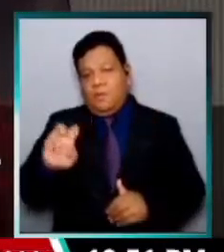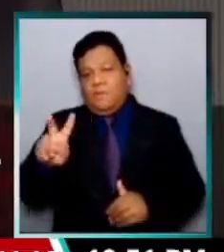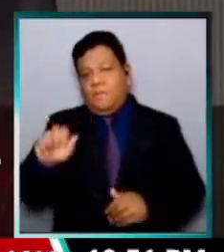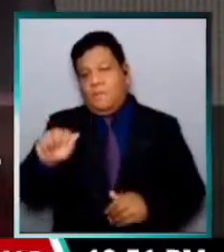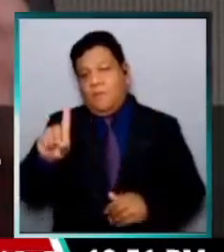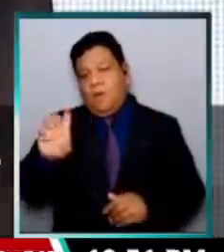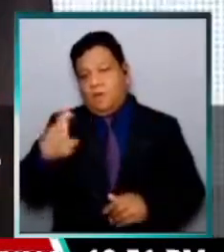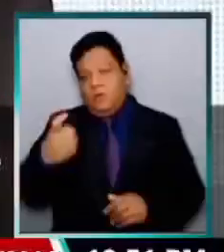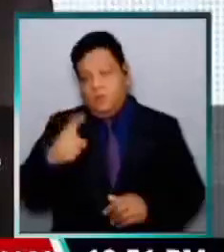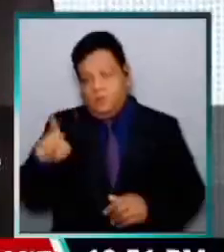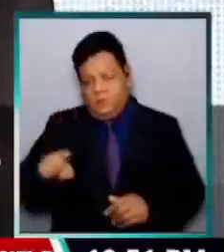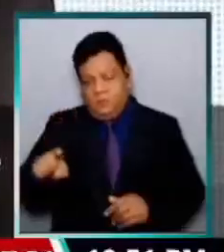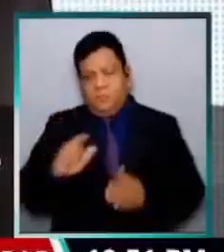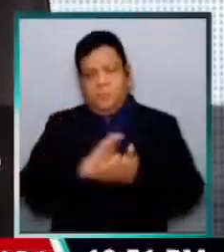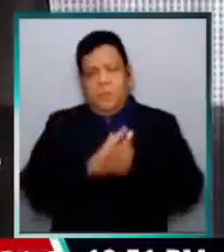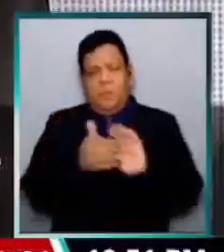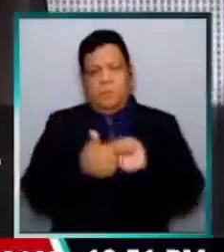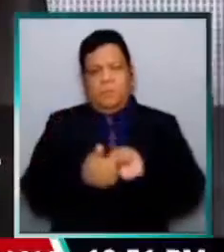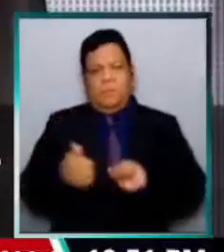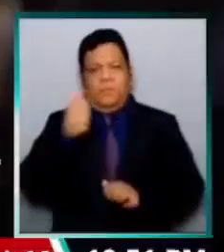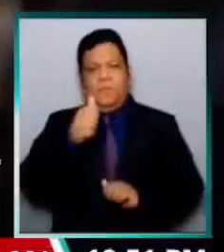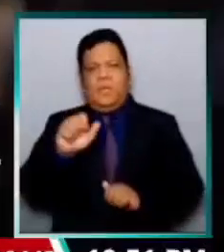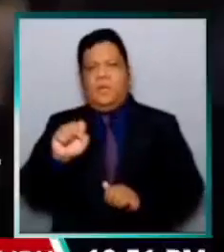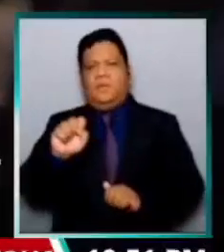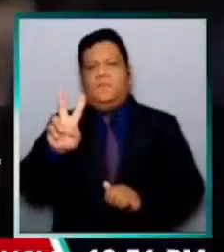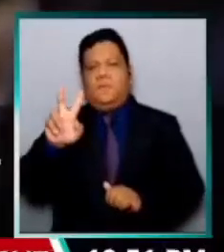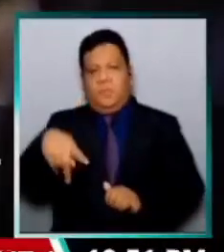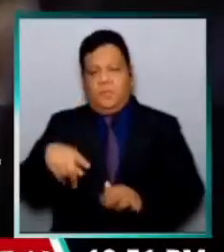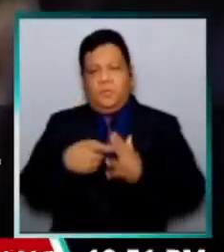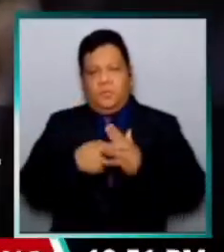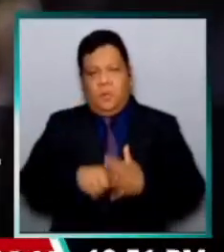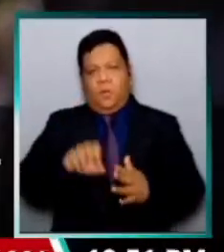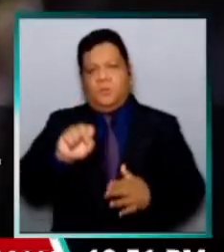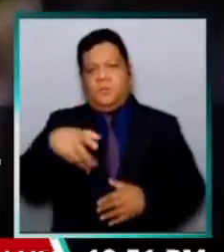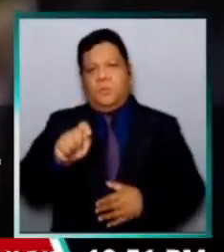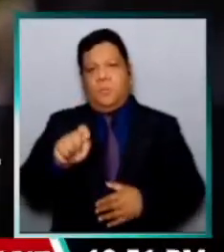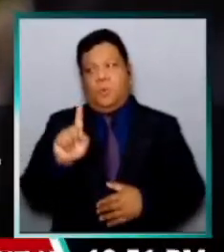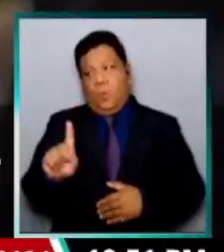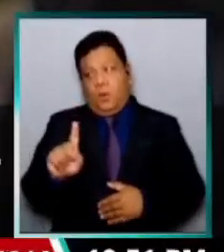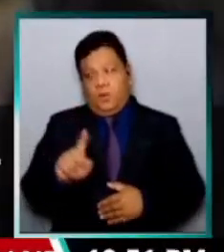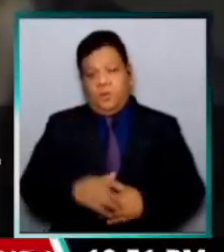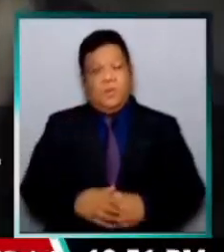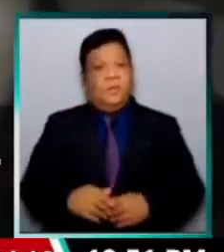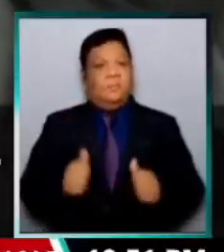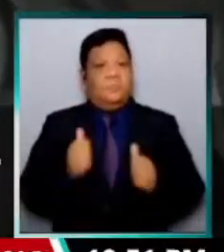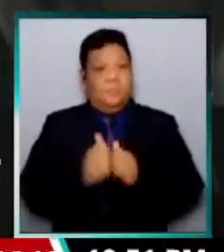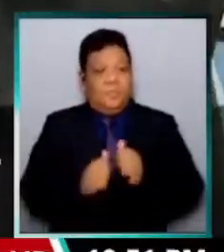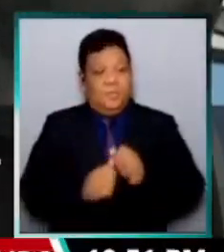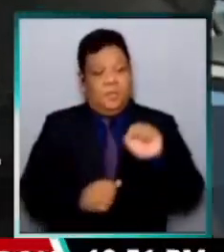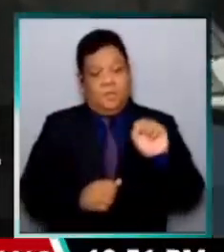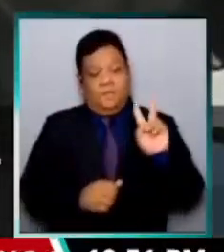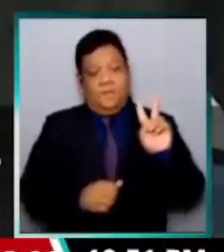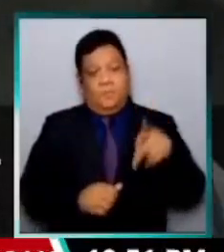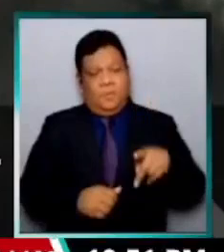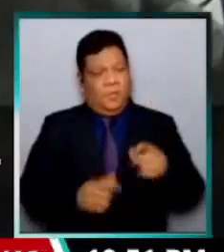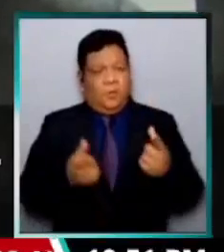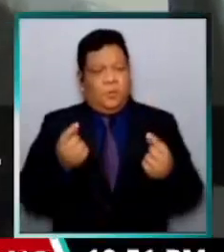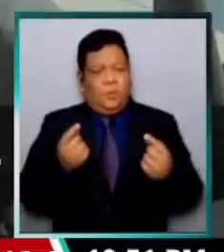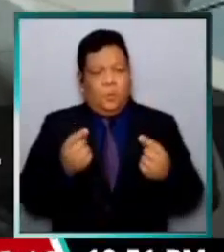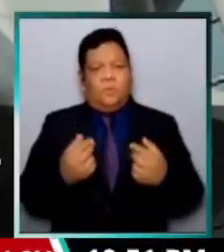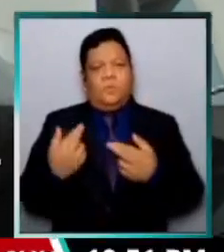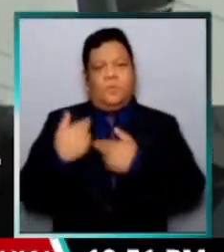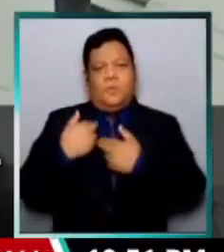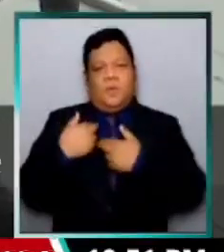epektibo simula September 1 ng taong ito. Bilang SVP, kanyang pamamahalaan ang Talent Development and